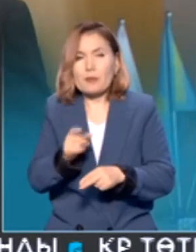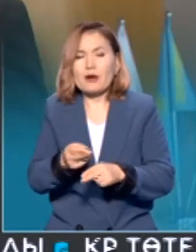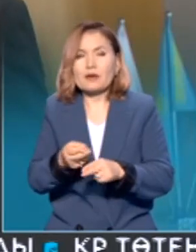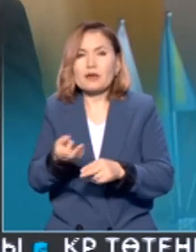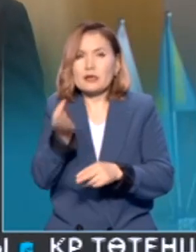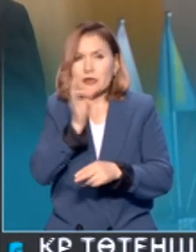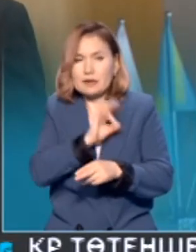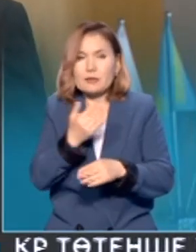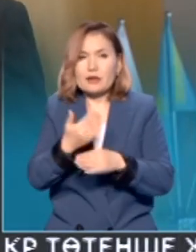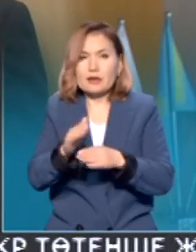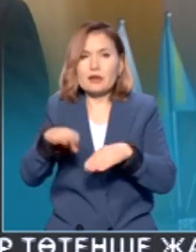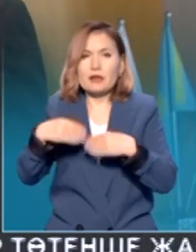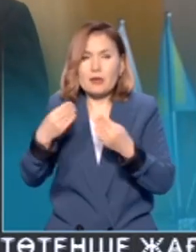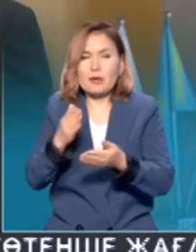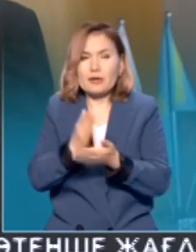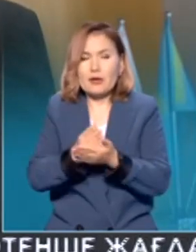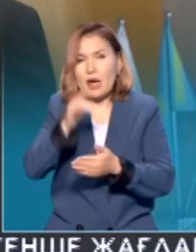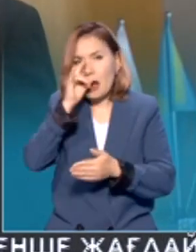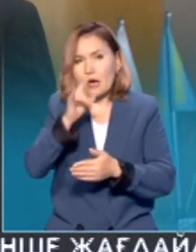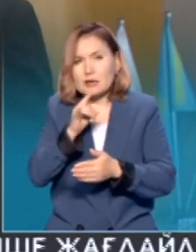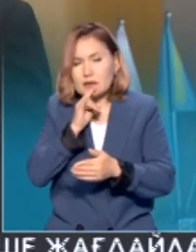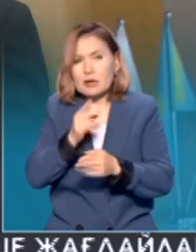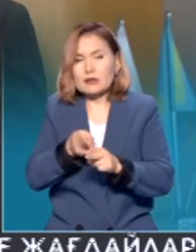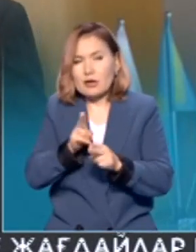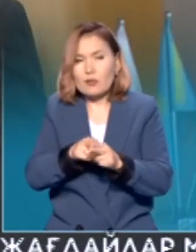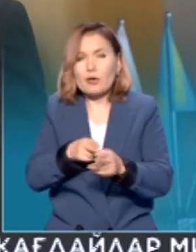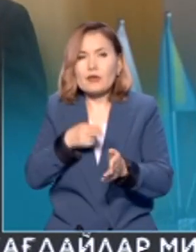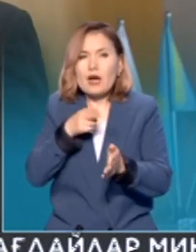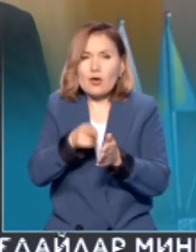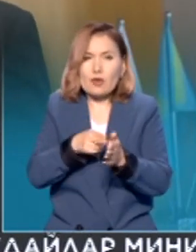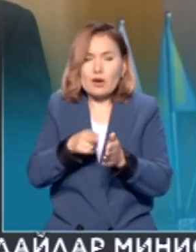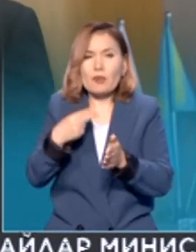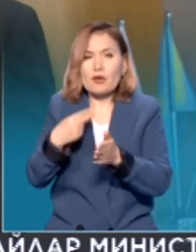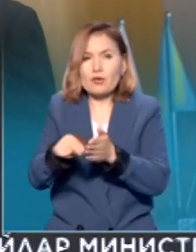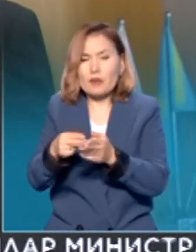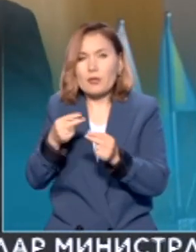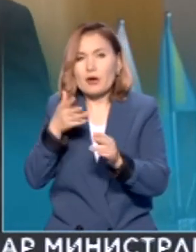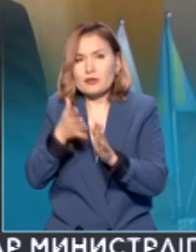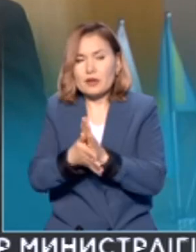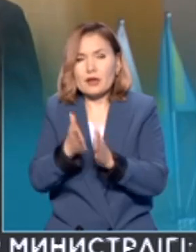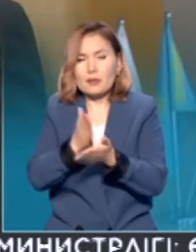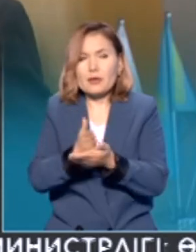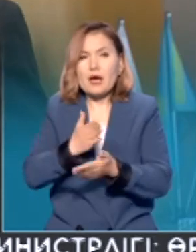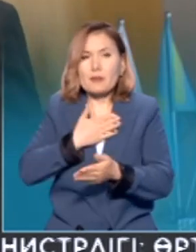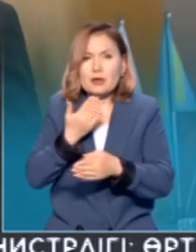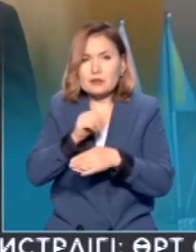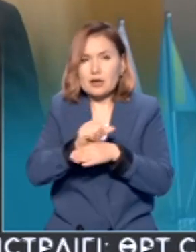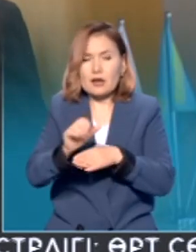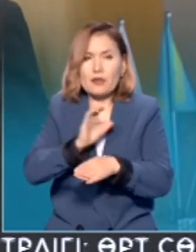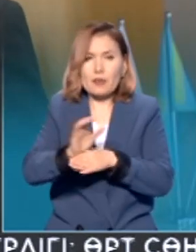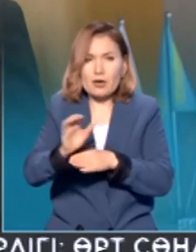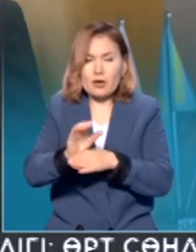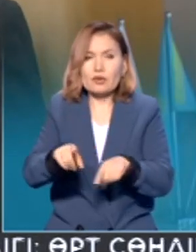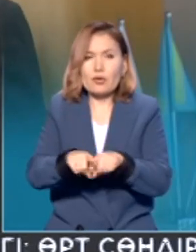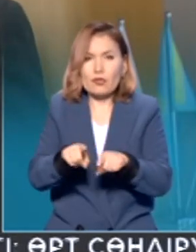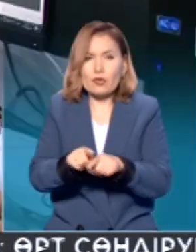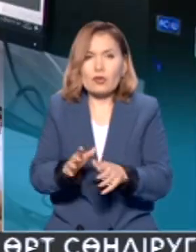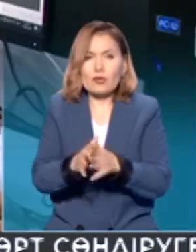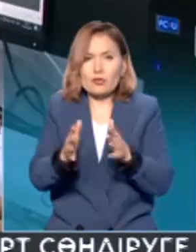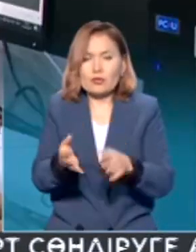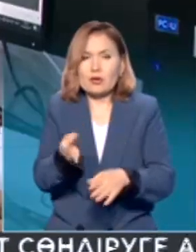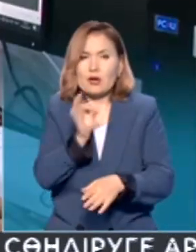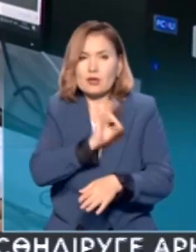несие береміз. Өйткені ол ақша Қазақстанда жасалған тауарды сатып алуға ғана жұмсалады. Осылайша біздің экспорттаушылар бәсекеге төтеп бере